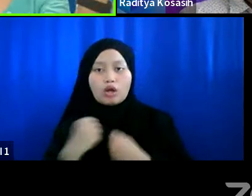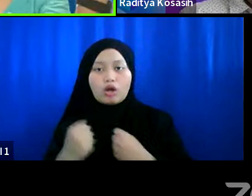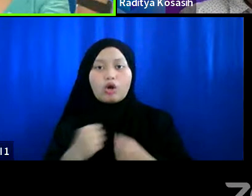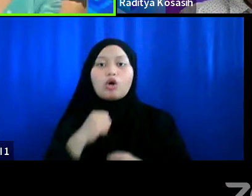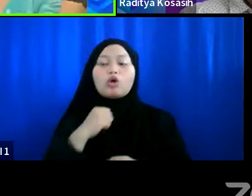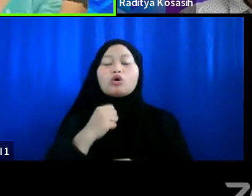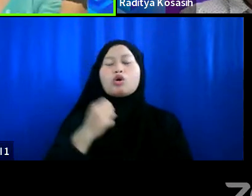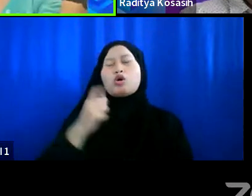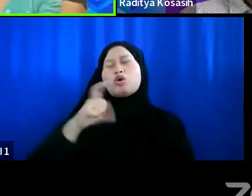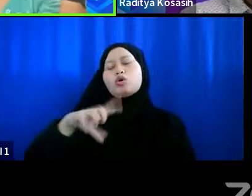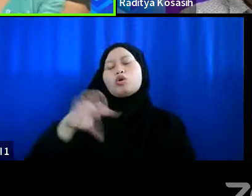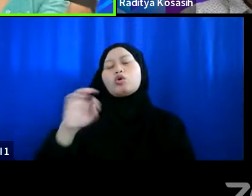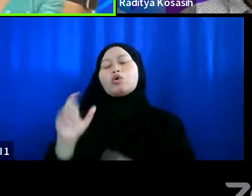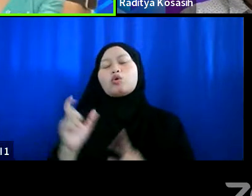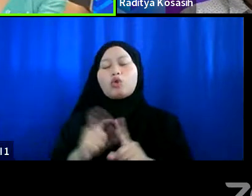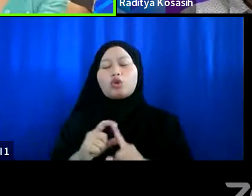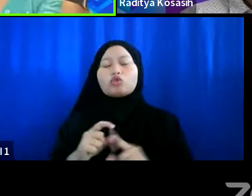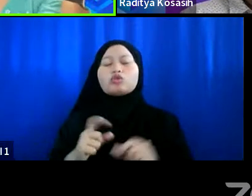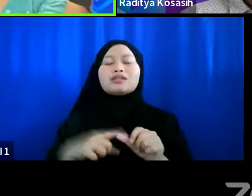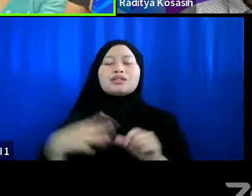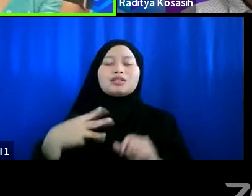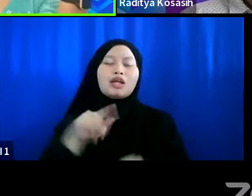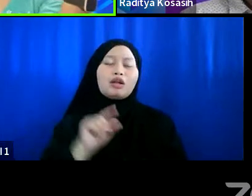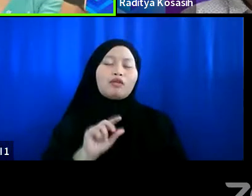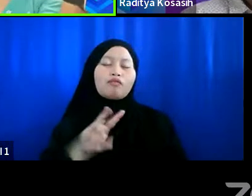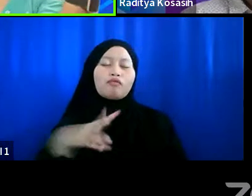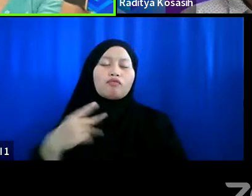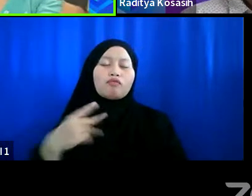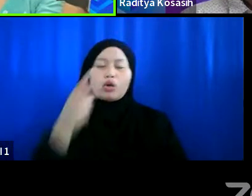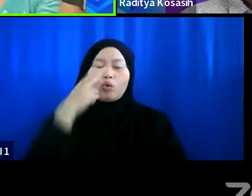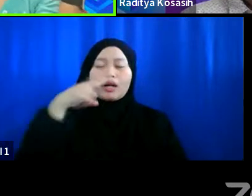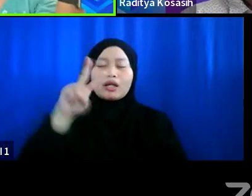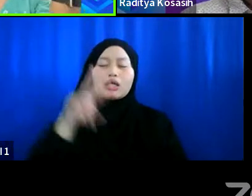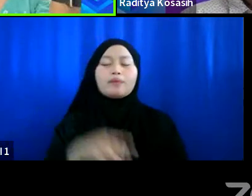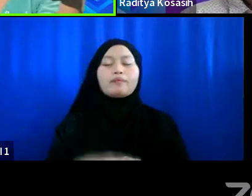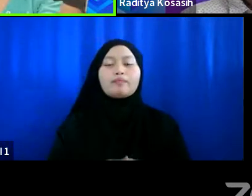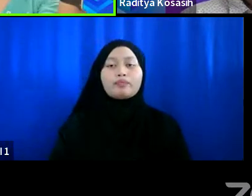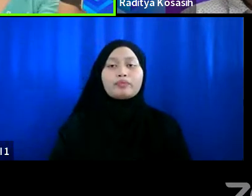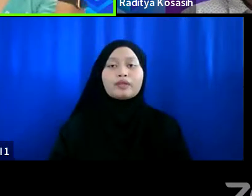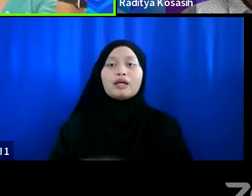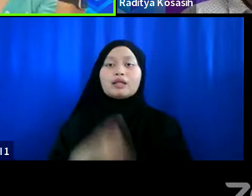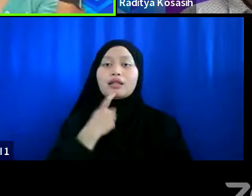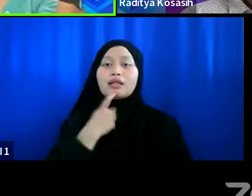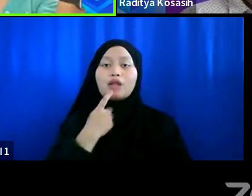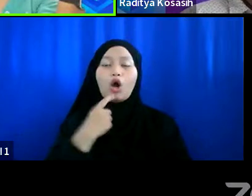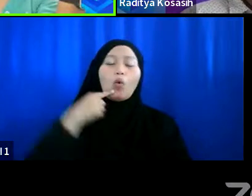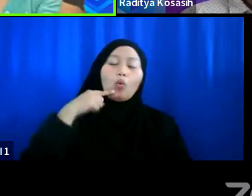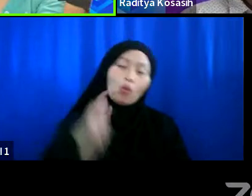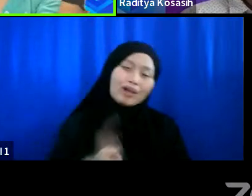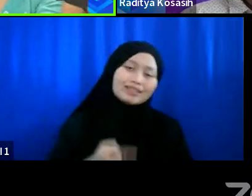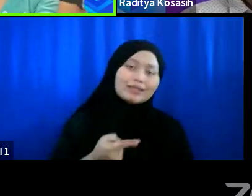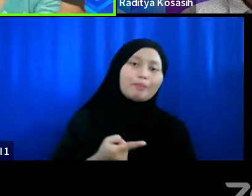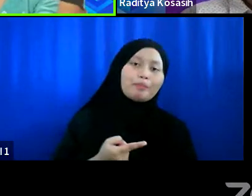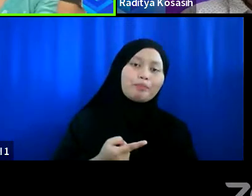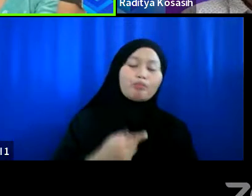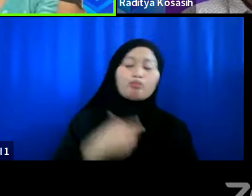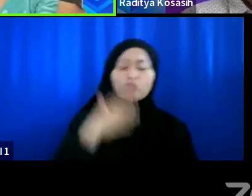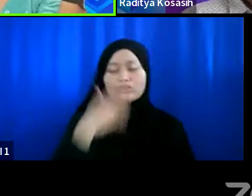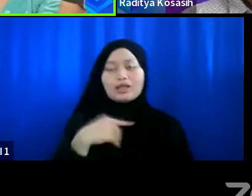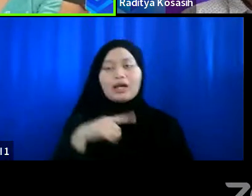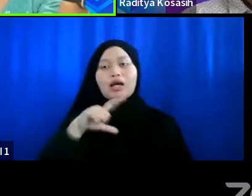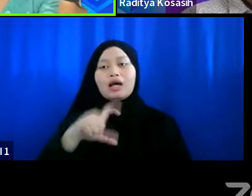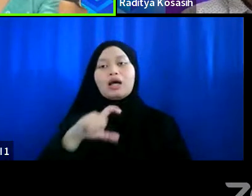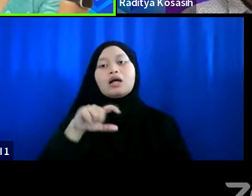server di luar negeri itu pertanyaan yang pertama jadi terkait dengan kewajiban untuk memiliki kalau